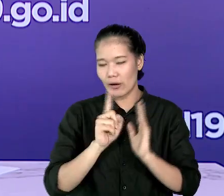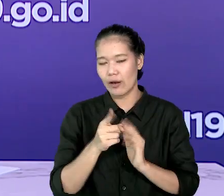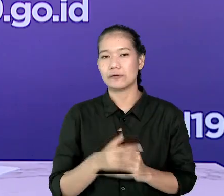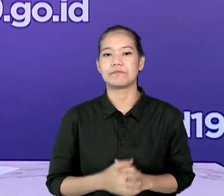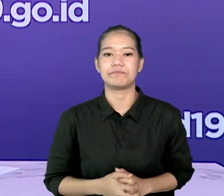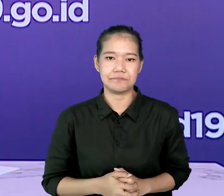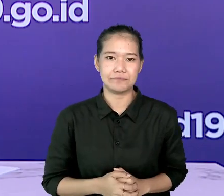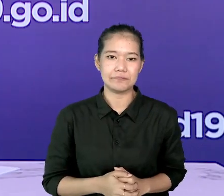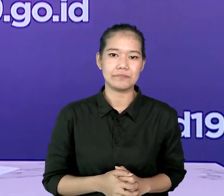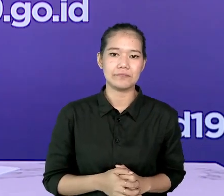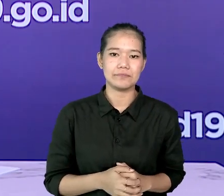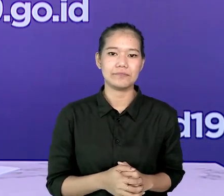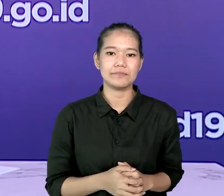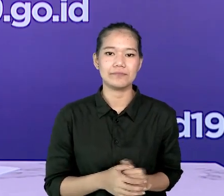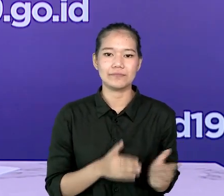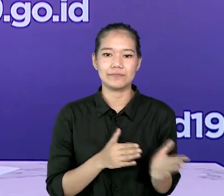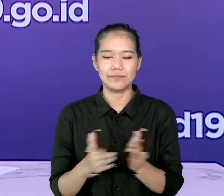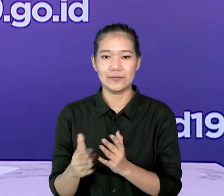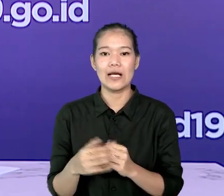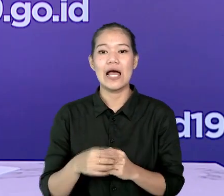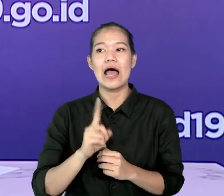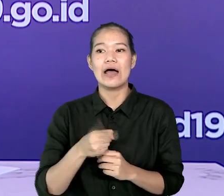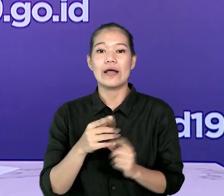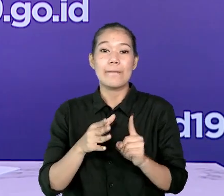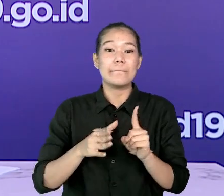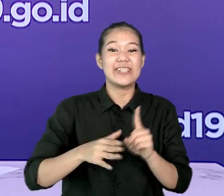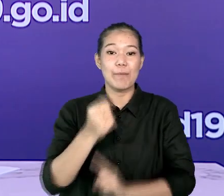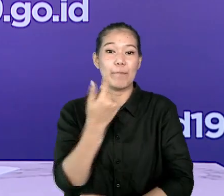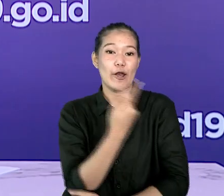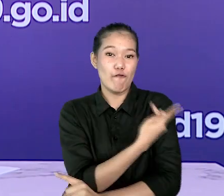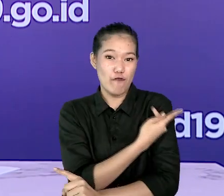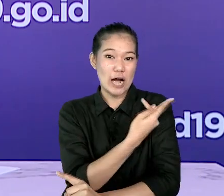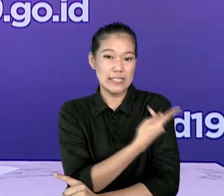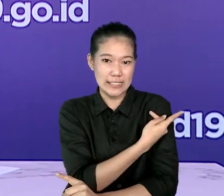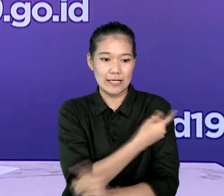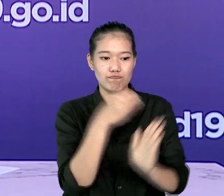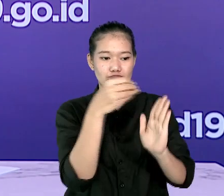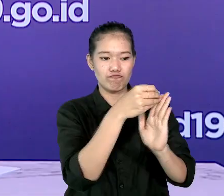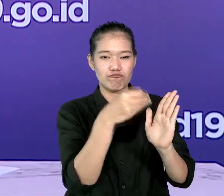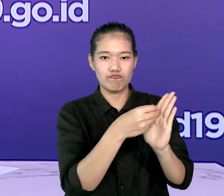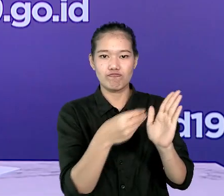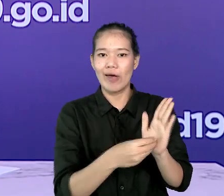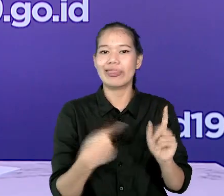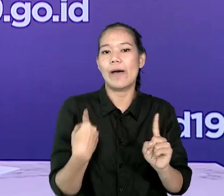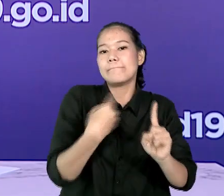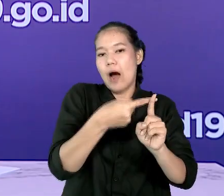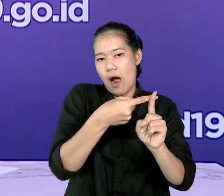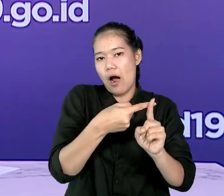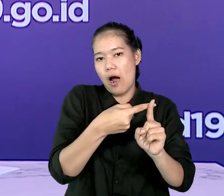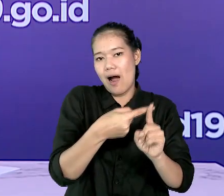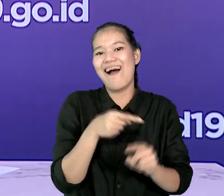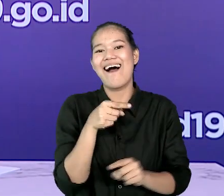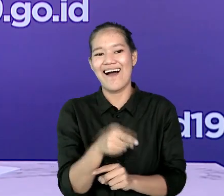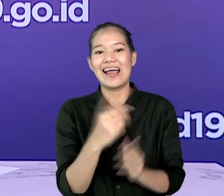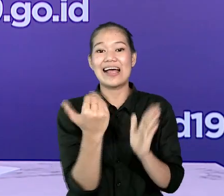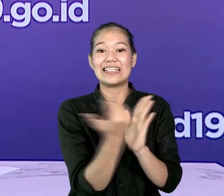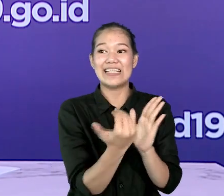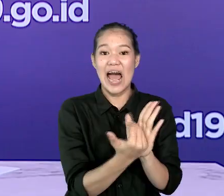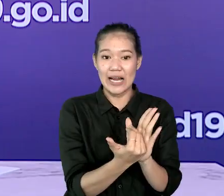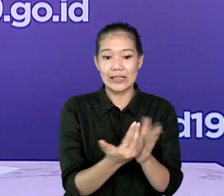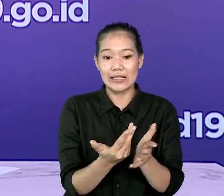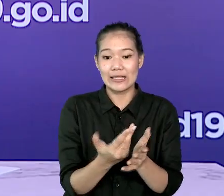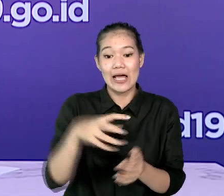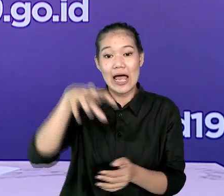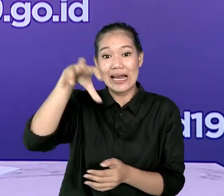Perhubungan. Penambahan indikator capaian vaksinasi dalam menetapkan level daerah, maka syarat perubahan